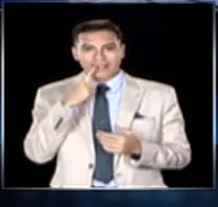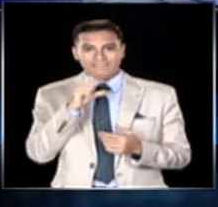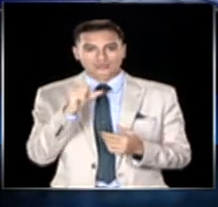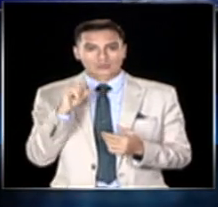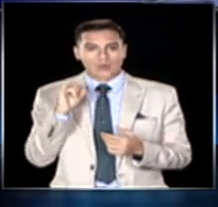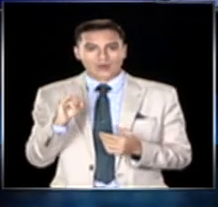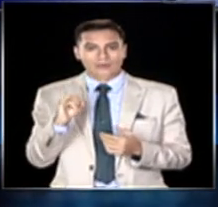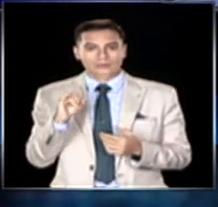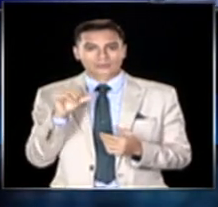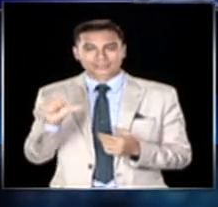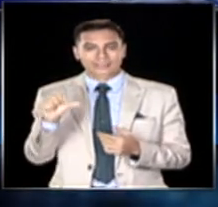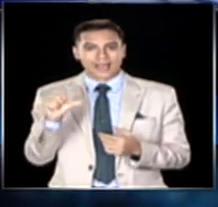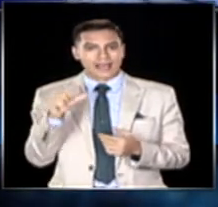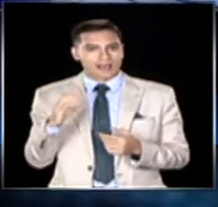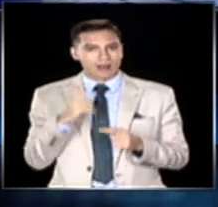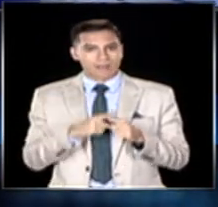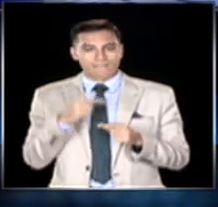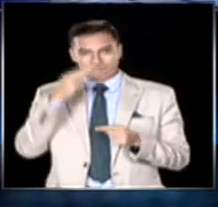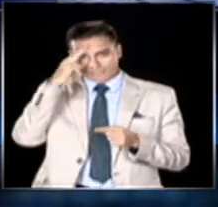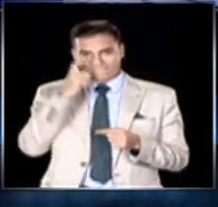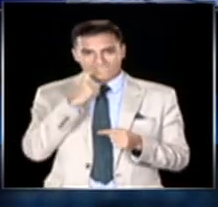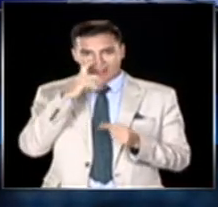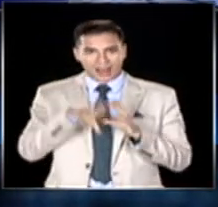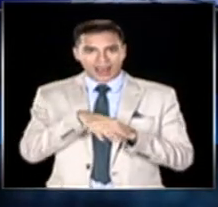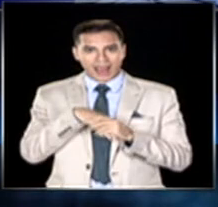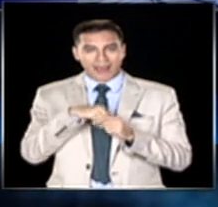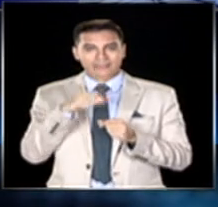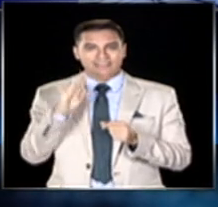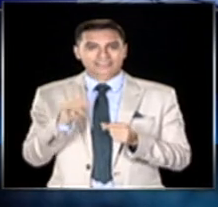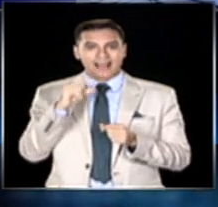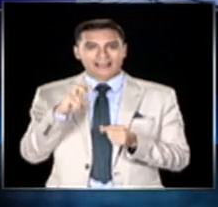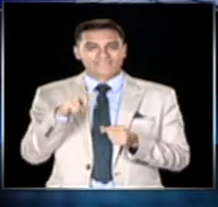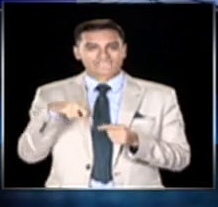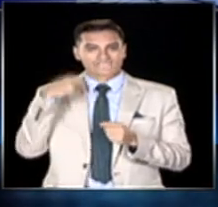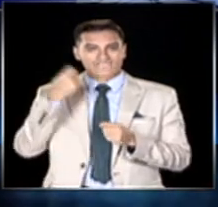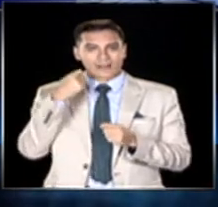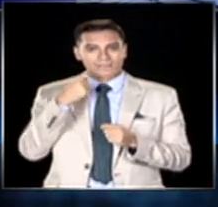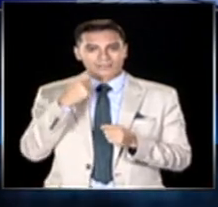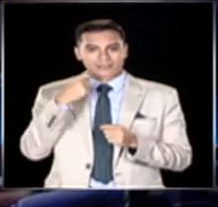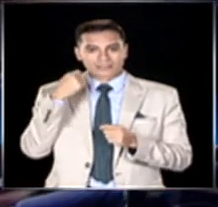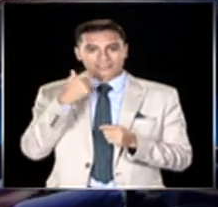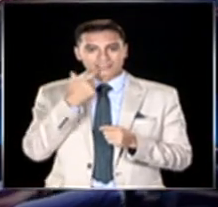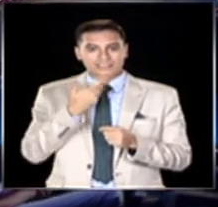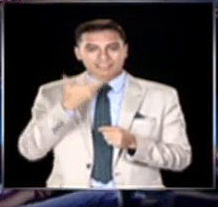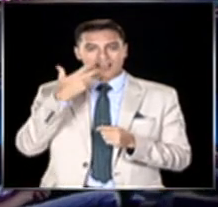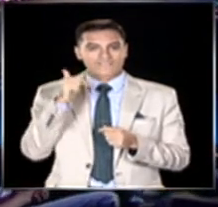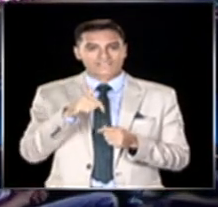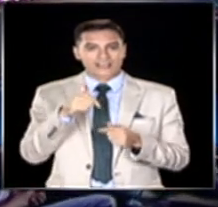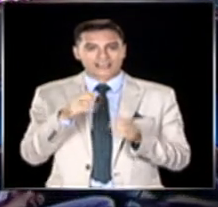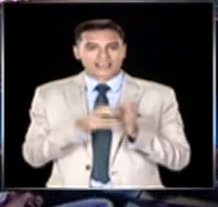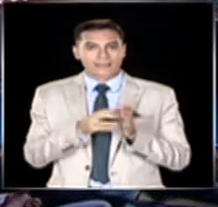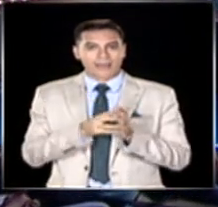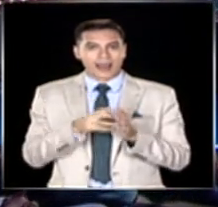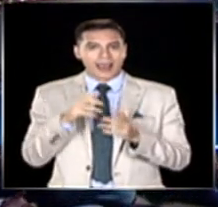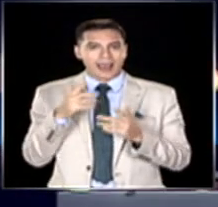الصين. غلط. من هي الفنانة التي قامت بدور سيادة في فيلم صعيدي في الجامعة الأمريكية؟ غادة عادل. غلط. في أي محيط